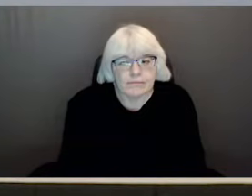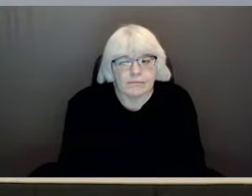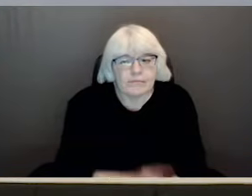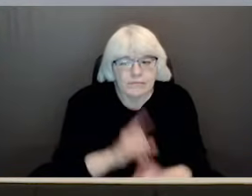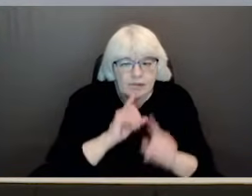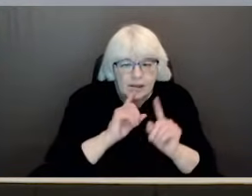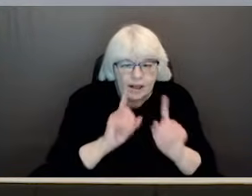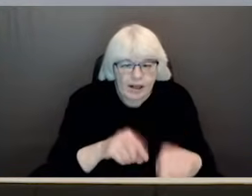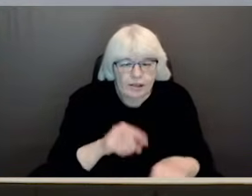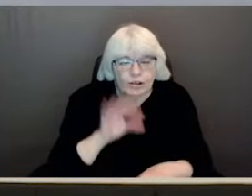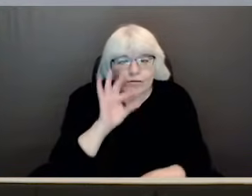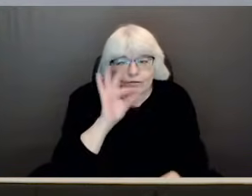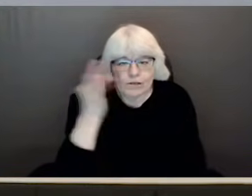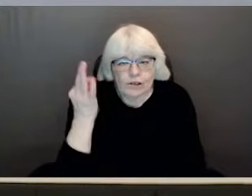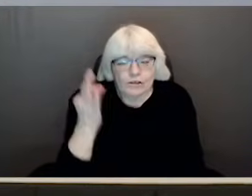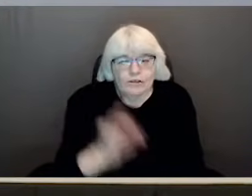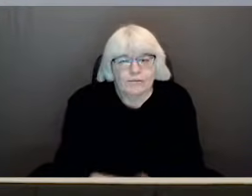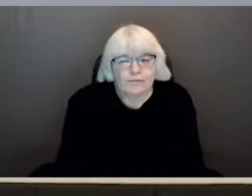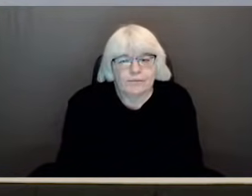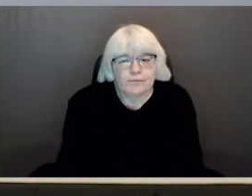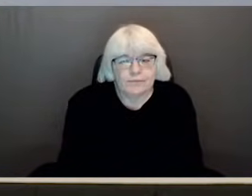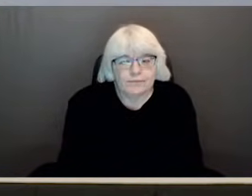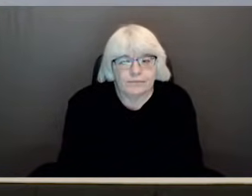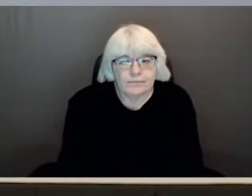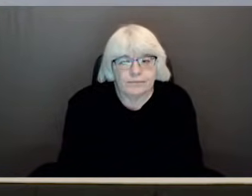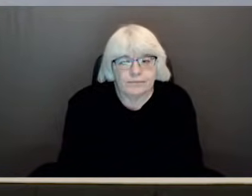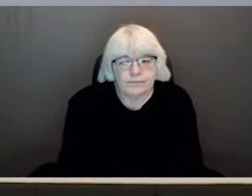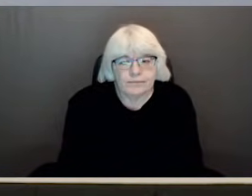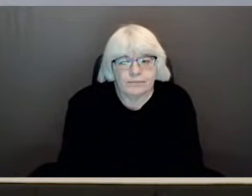c'est quelque chose qu'on parle,